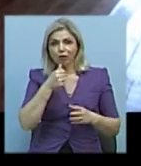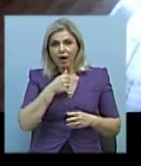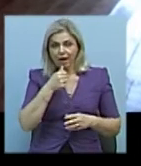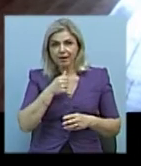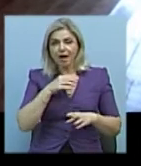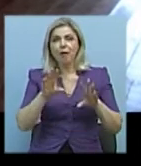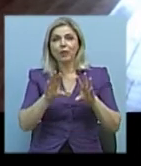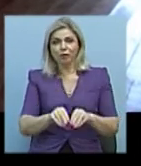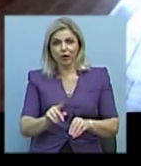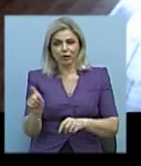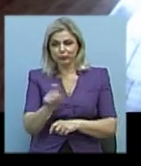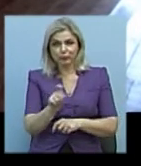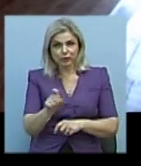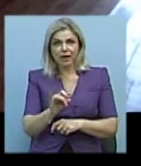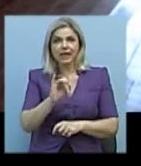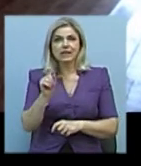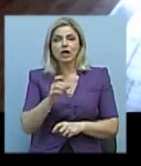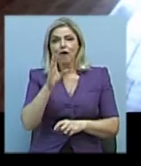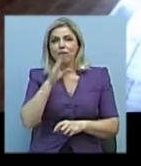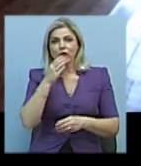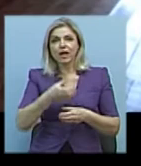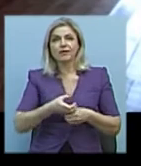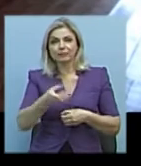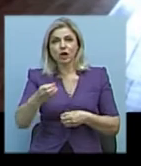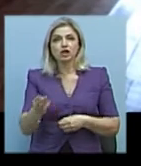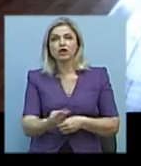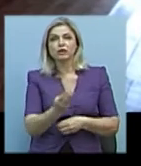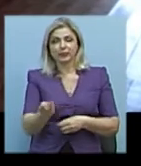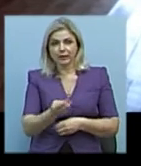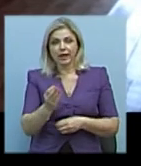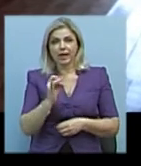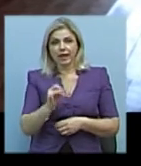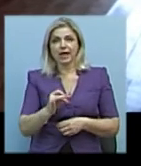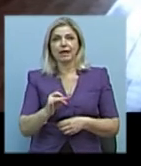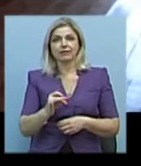пожежу вогнегасником із водяного ствола, а також долали дистанцію